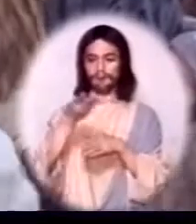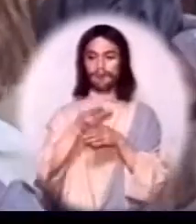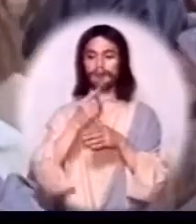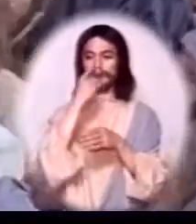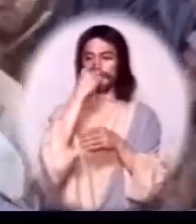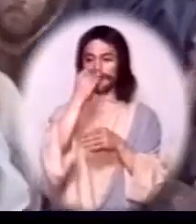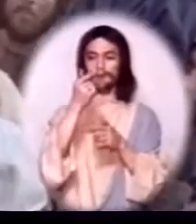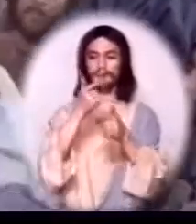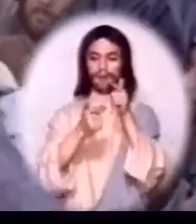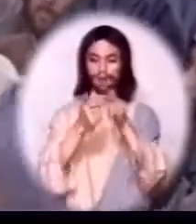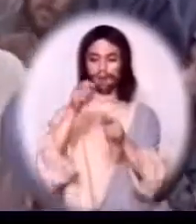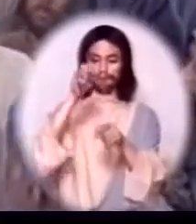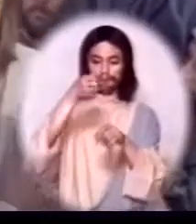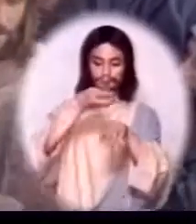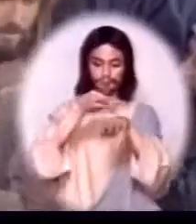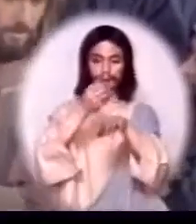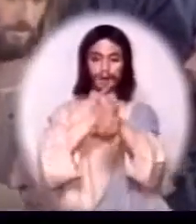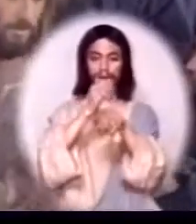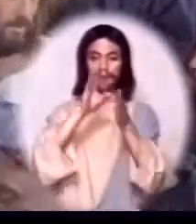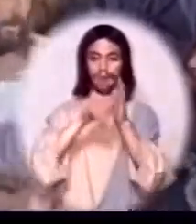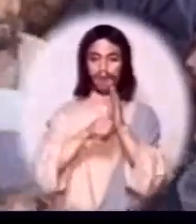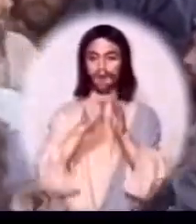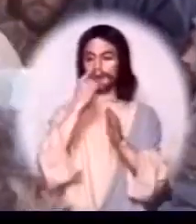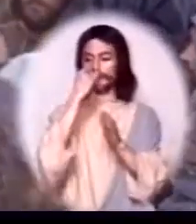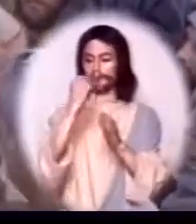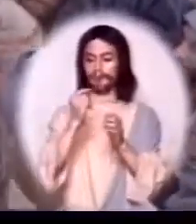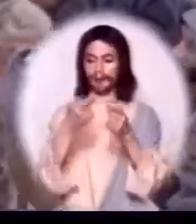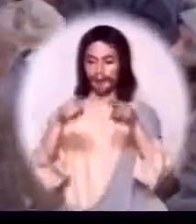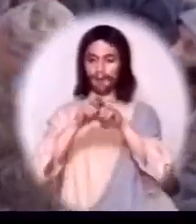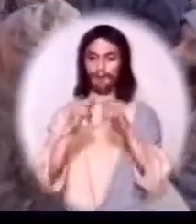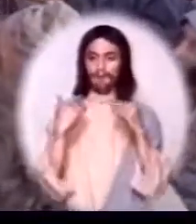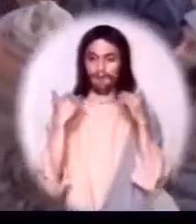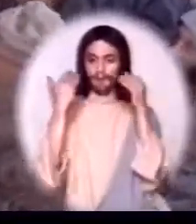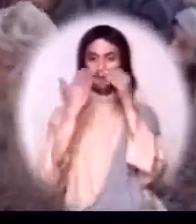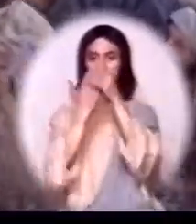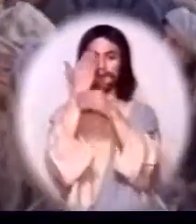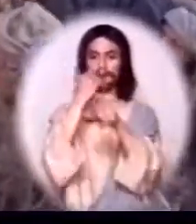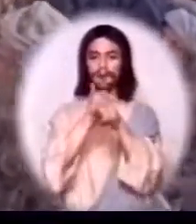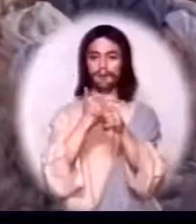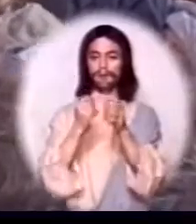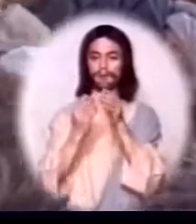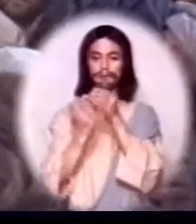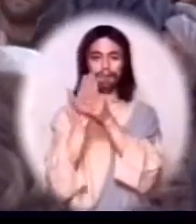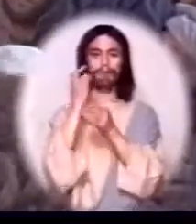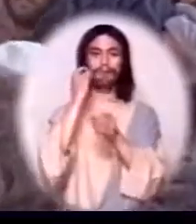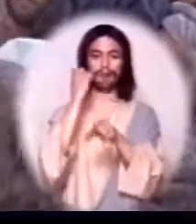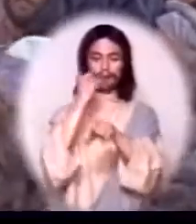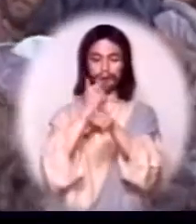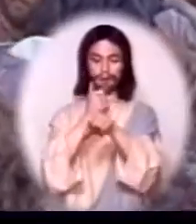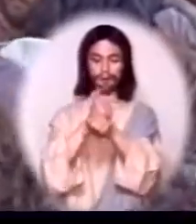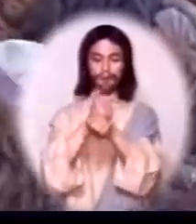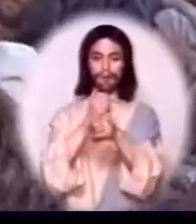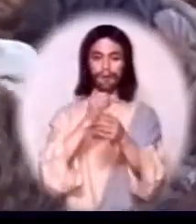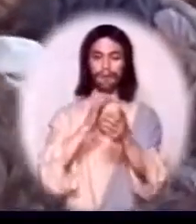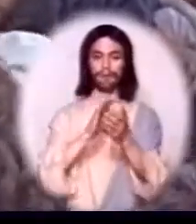어떤 씨는 가시떨기 속에 떨어짐에 가시떨기가 함께 자라 기운을 막았고